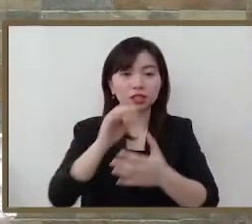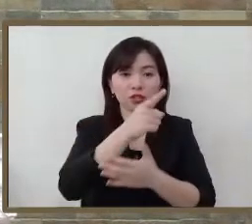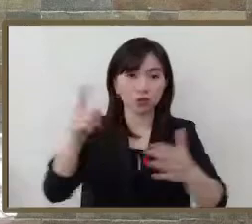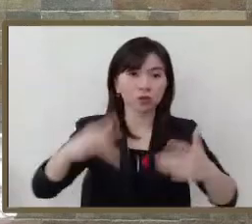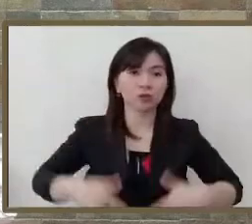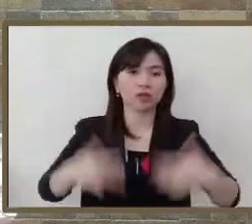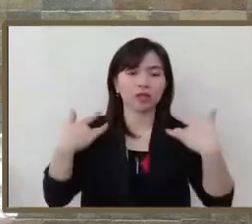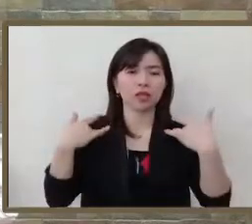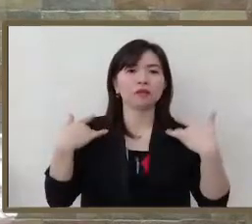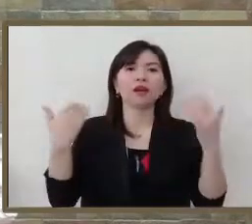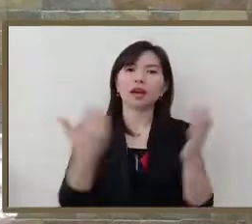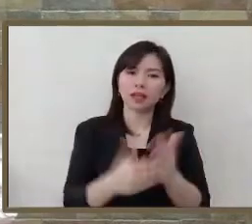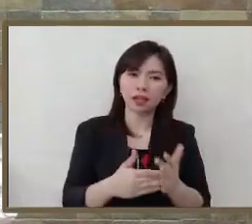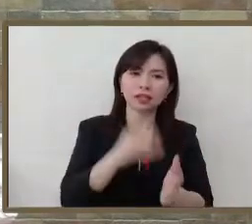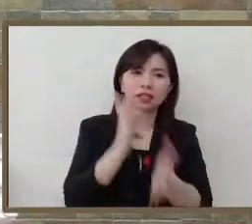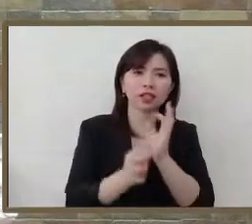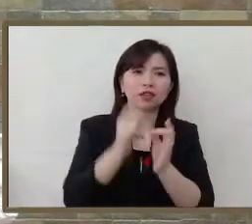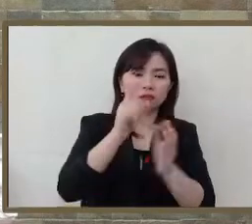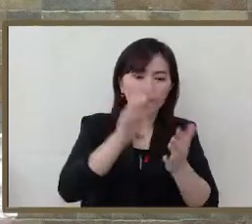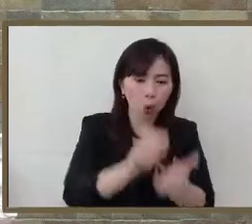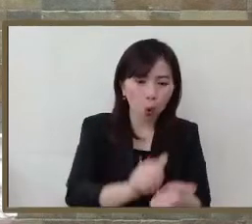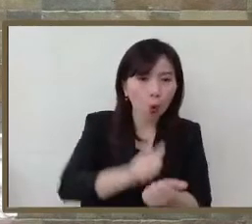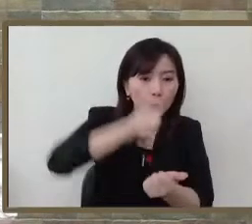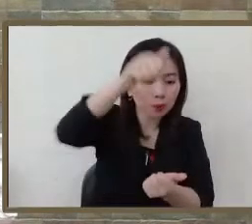yan, everything is there.